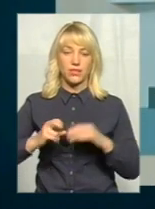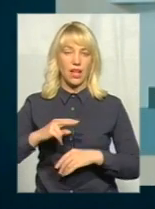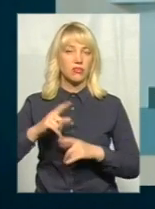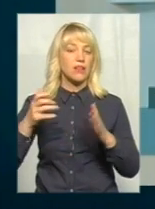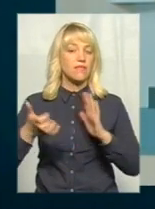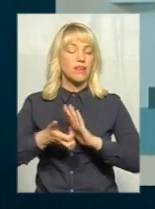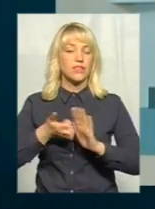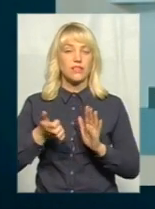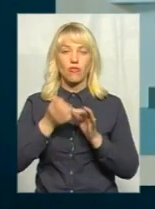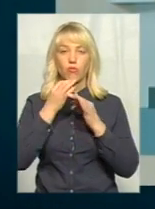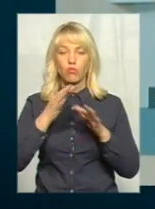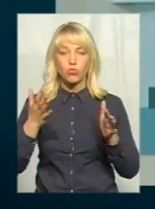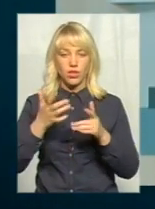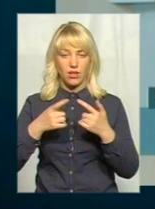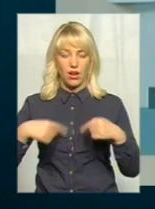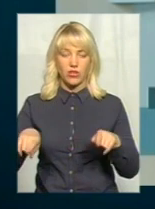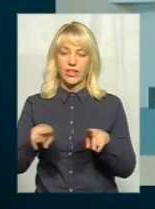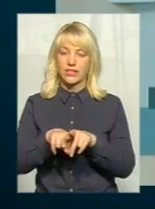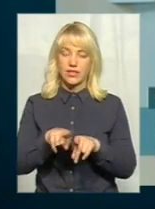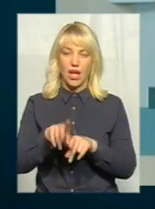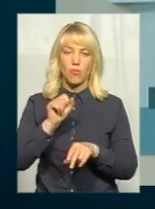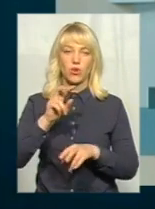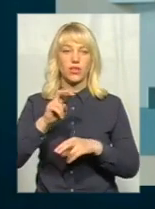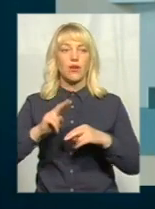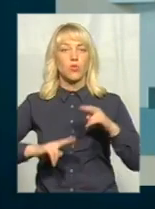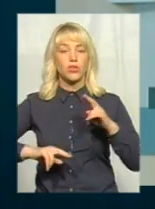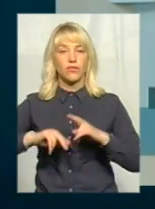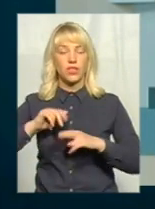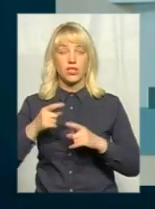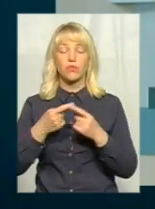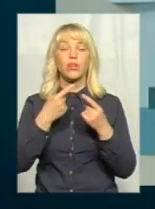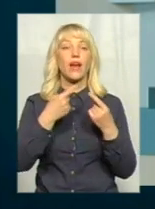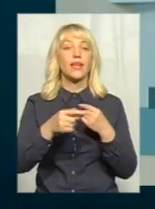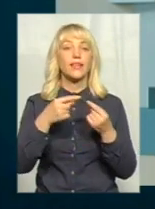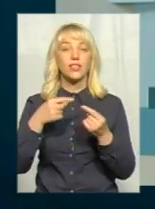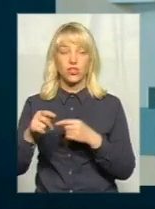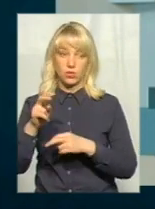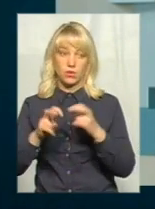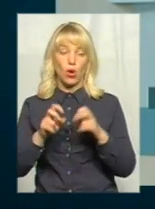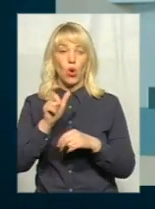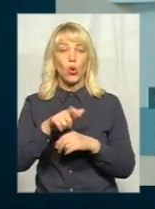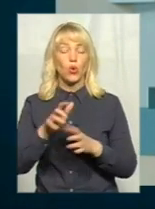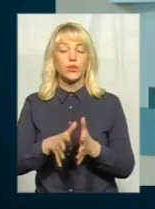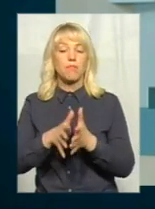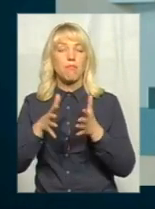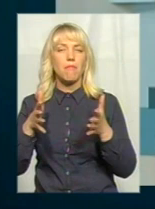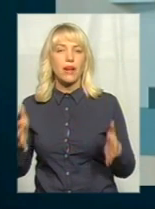в будівництві. І така ж у нас ситуація на інших комунальних підприємствах. Люди масово виїжджають в Польщу, тому